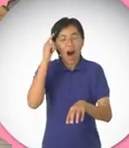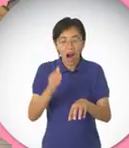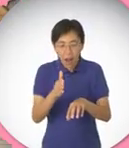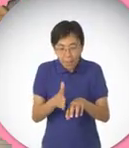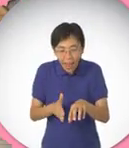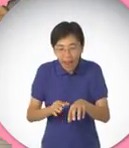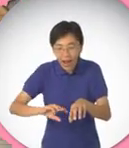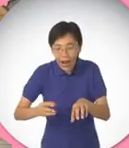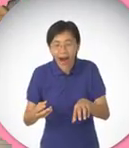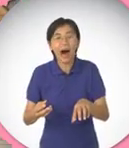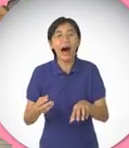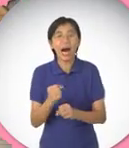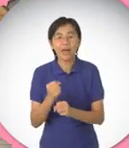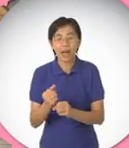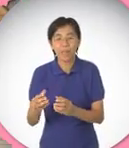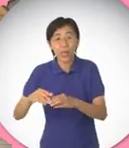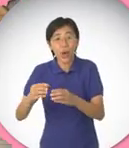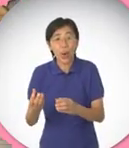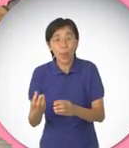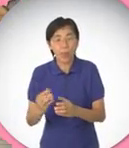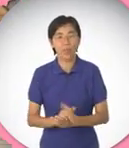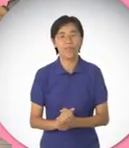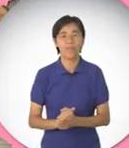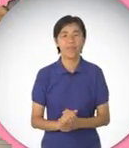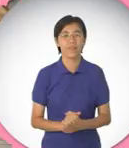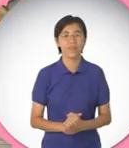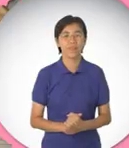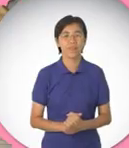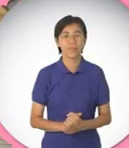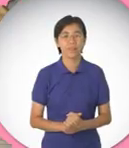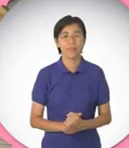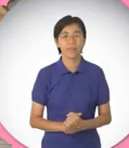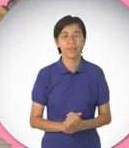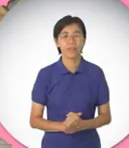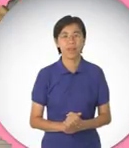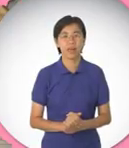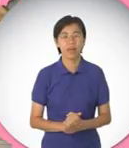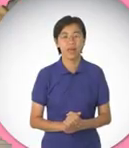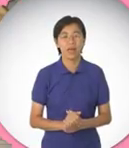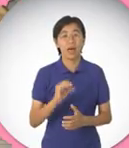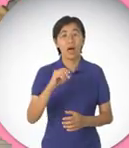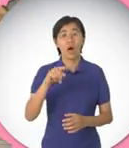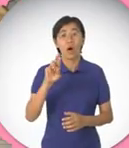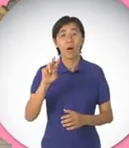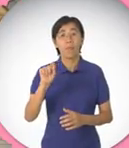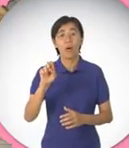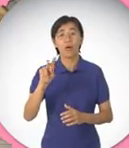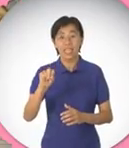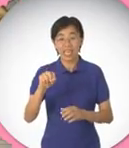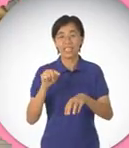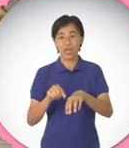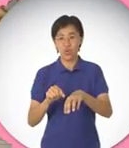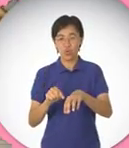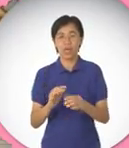พอปั้นแล้วมันจะไม่ค่อยเนียนให้มันจะไม่ค่อยอยู่ทรง ครับกลูเตนนี่คืออะไรครับอาจารย์ โปรตีนในแป้งค่ะที่เป็นตัวที่ทำให้มันสามารถขึงเป็น